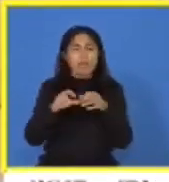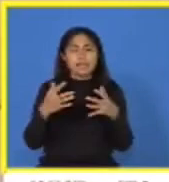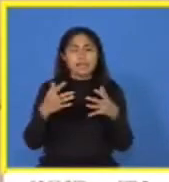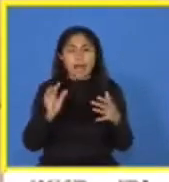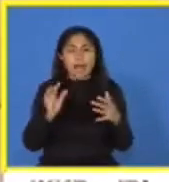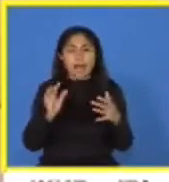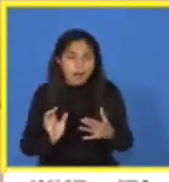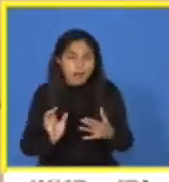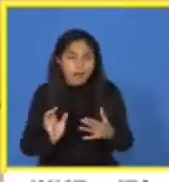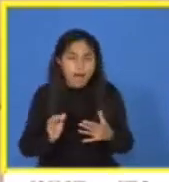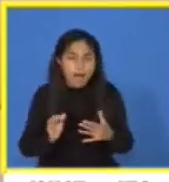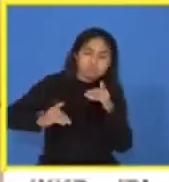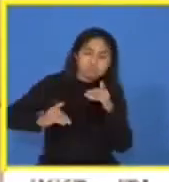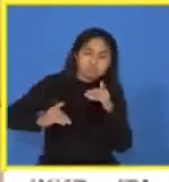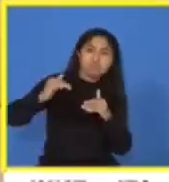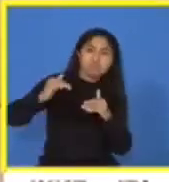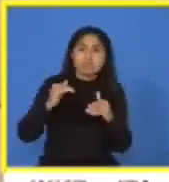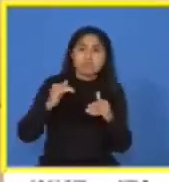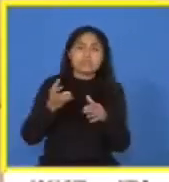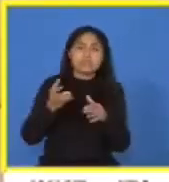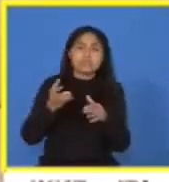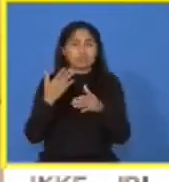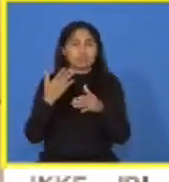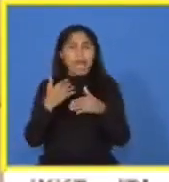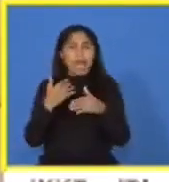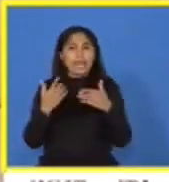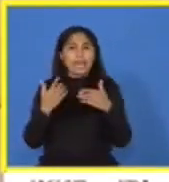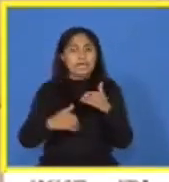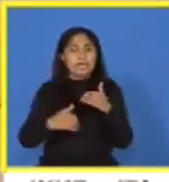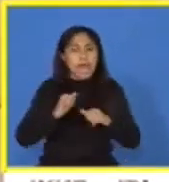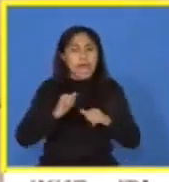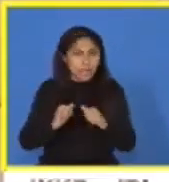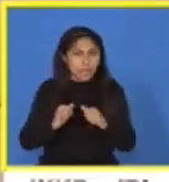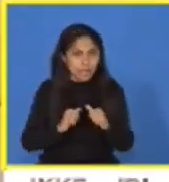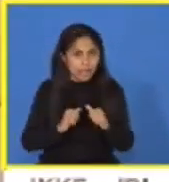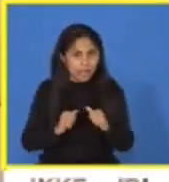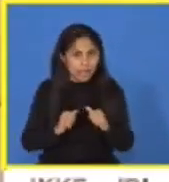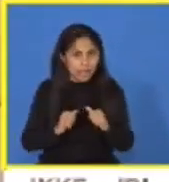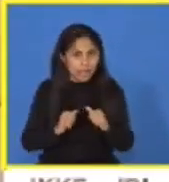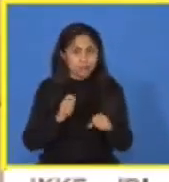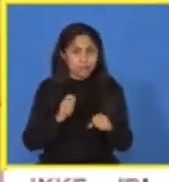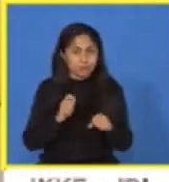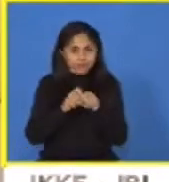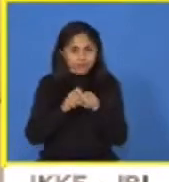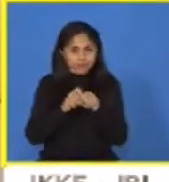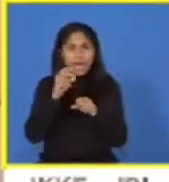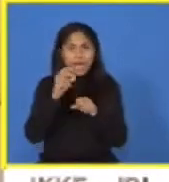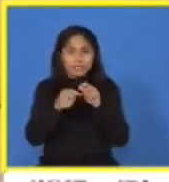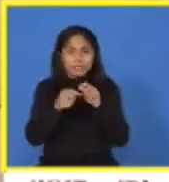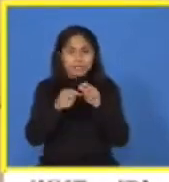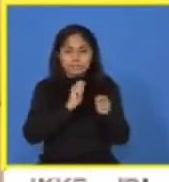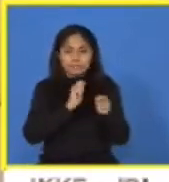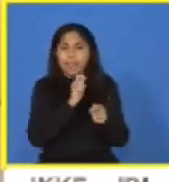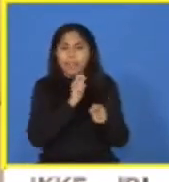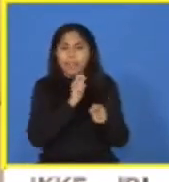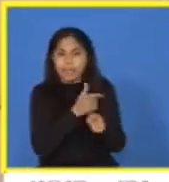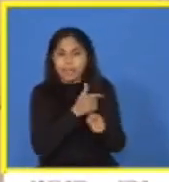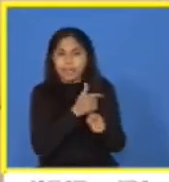kasus. Dan sebelum ada event-event tertentu, sebelum kegiatan diadakan rapid test. Sehingga